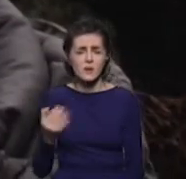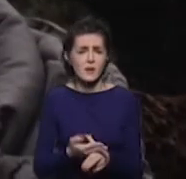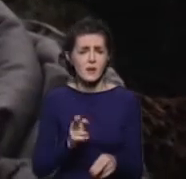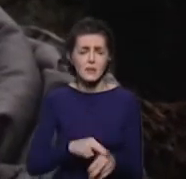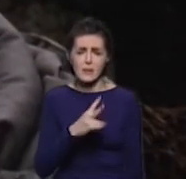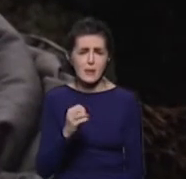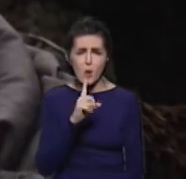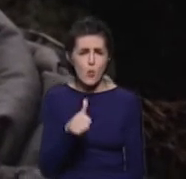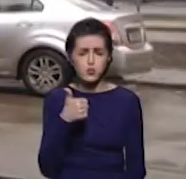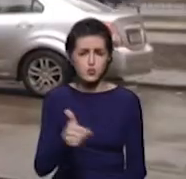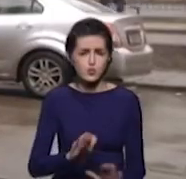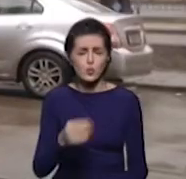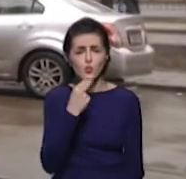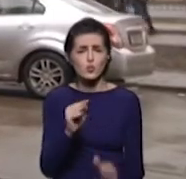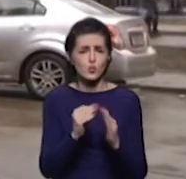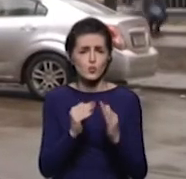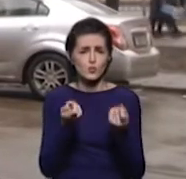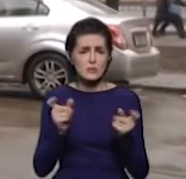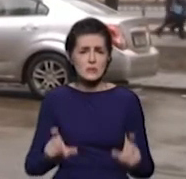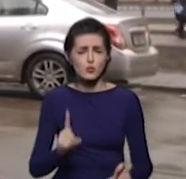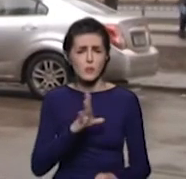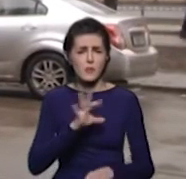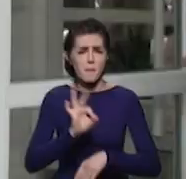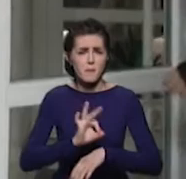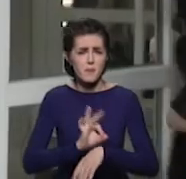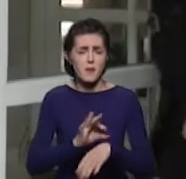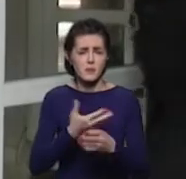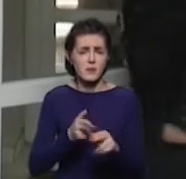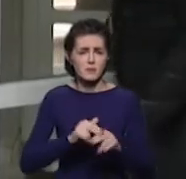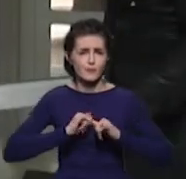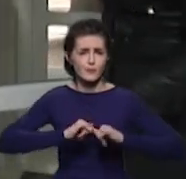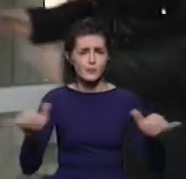є добре. Лучше посидіти вдома, ніж потім боліти і виносити його в маси.